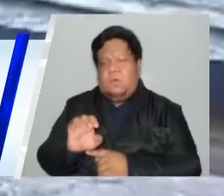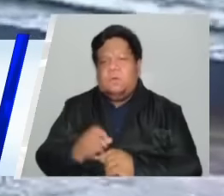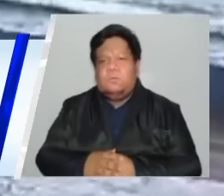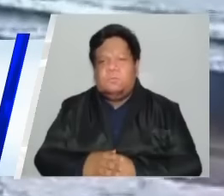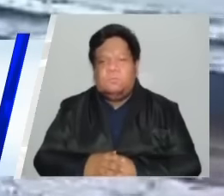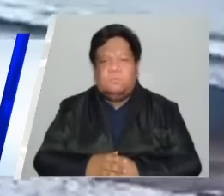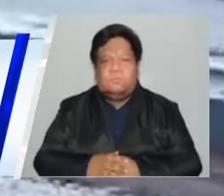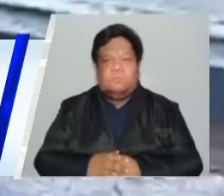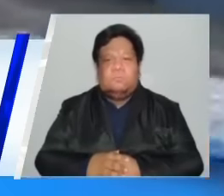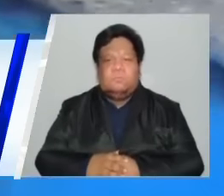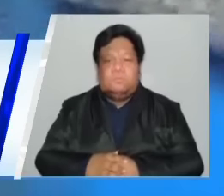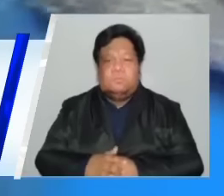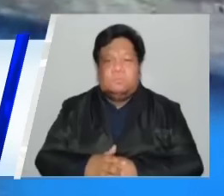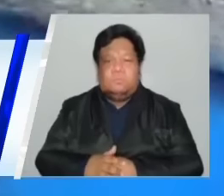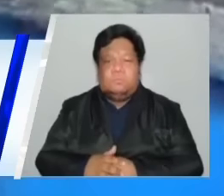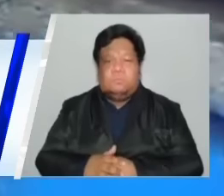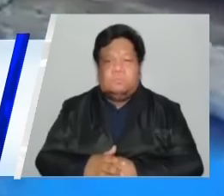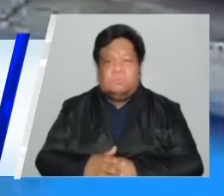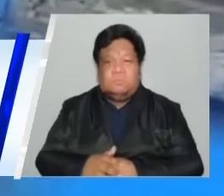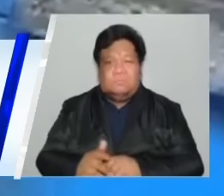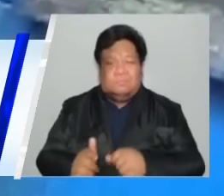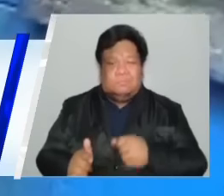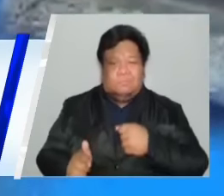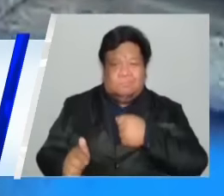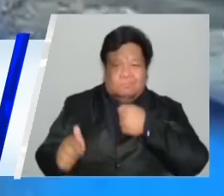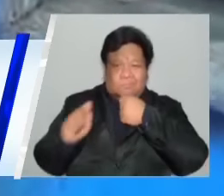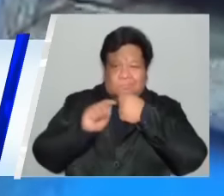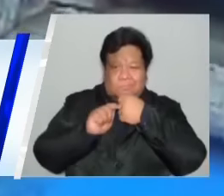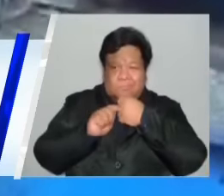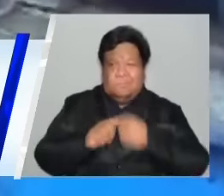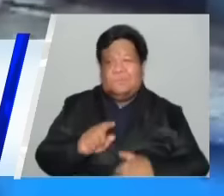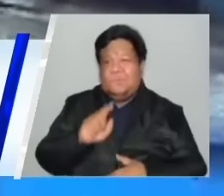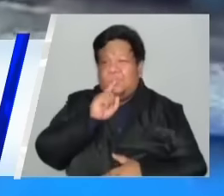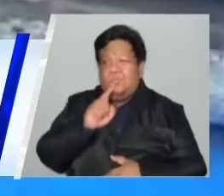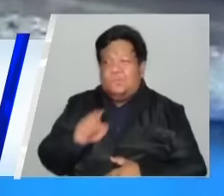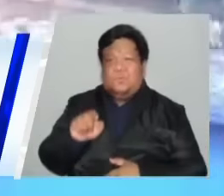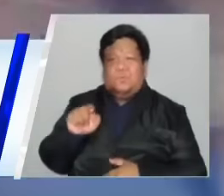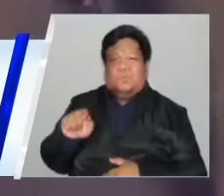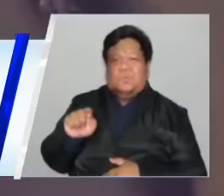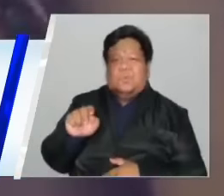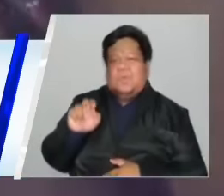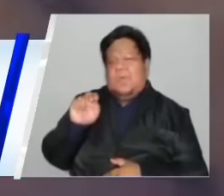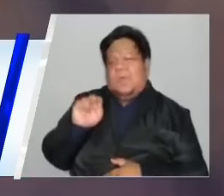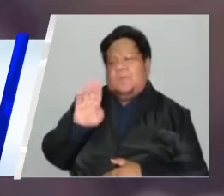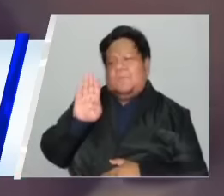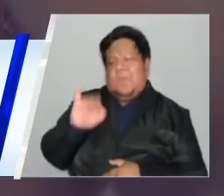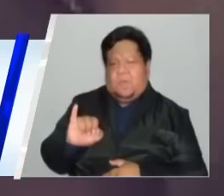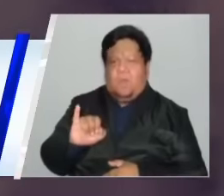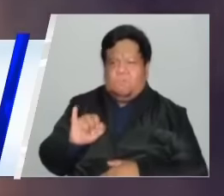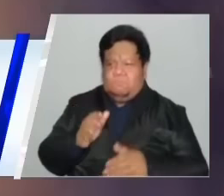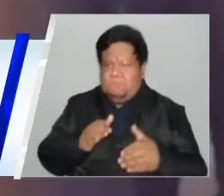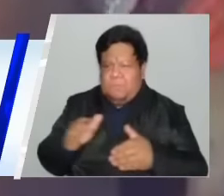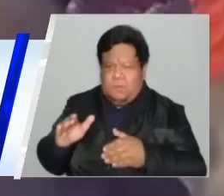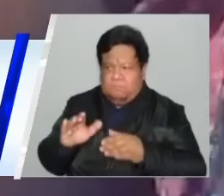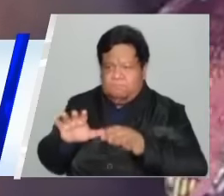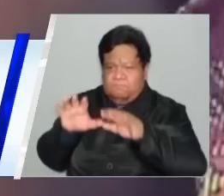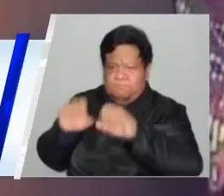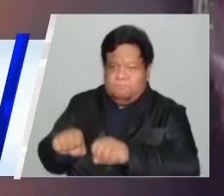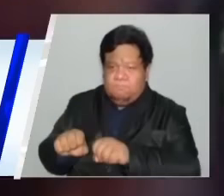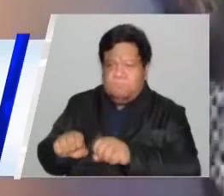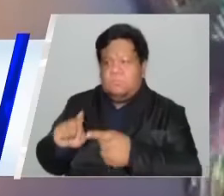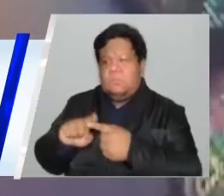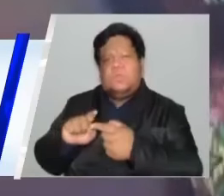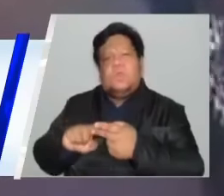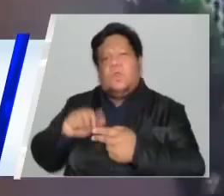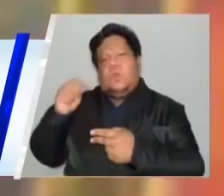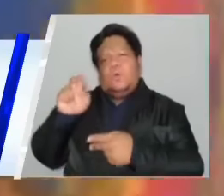Tatlong magpipinsan ang pakay na ma-rescue sa operasyon ng National Bureau of Investigation at U.S. Homeland Security. Ang